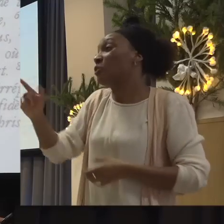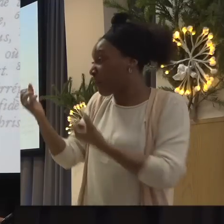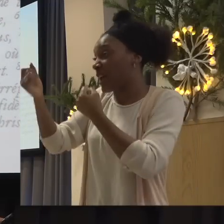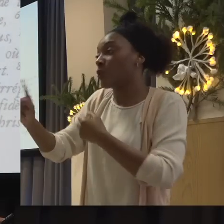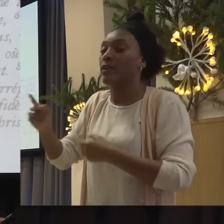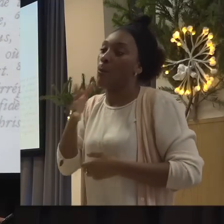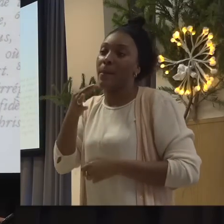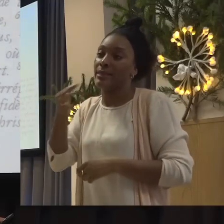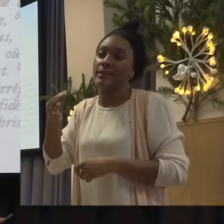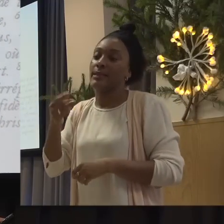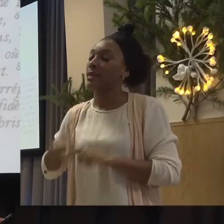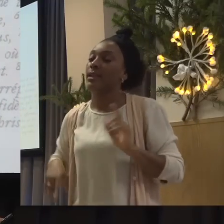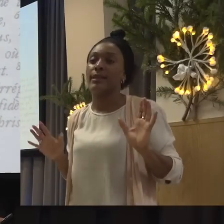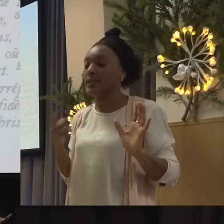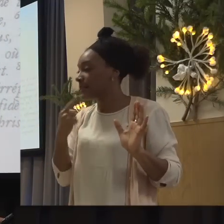Alléluia.